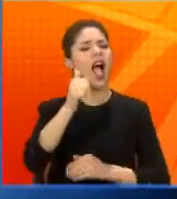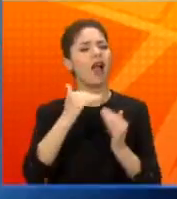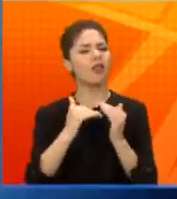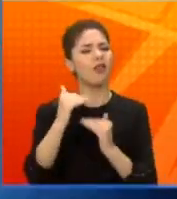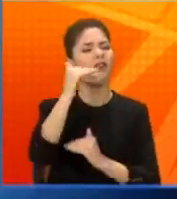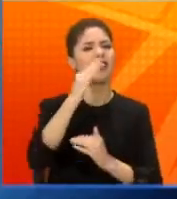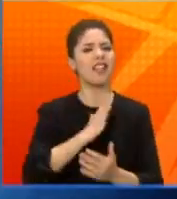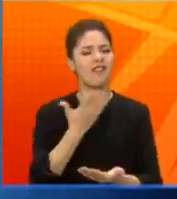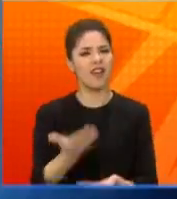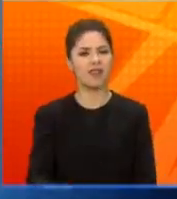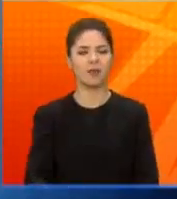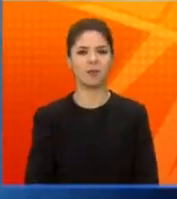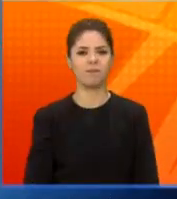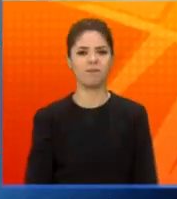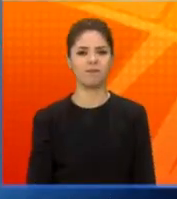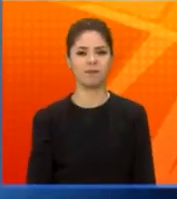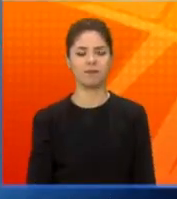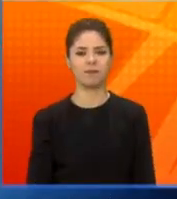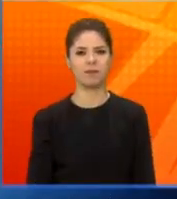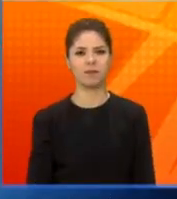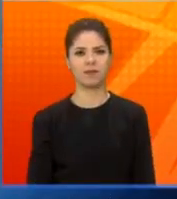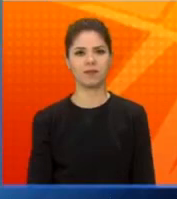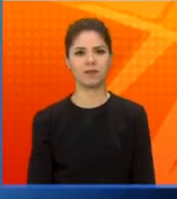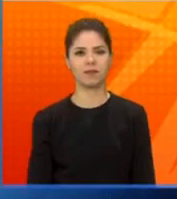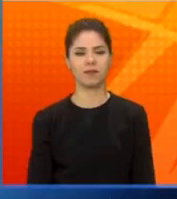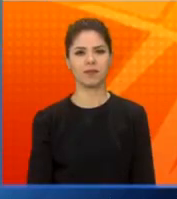artıyor. Teşekkür ederim. Teşekkür